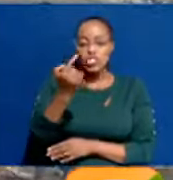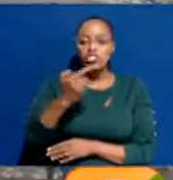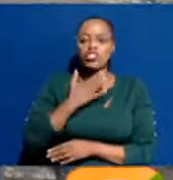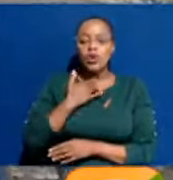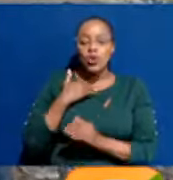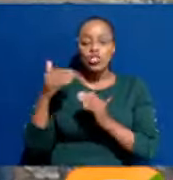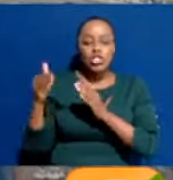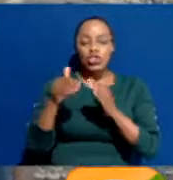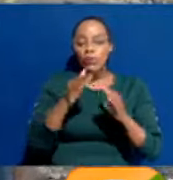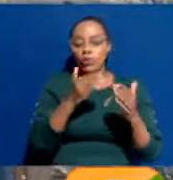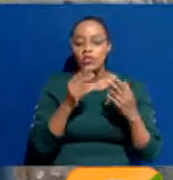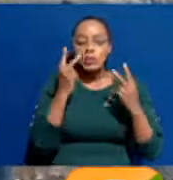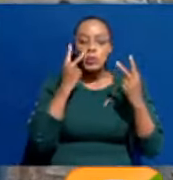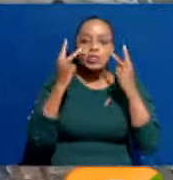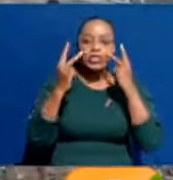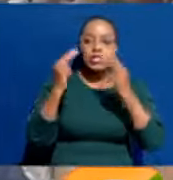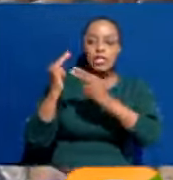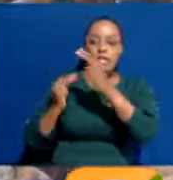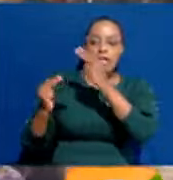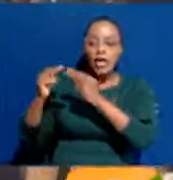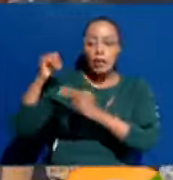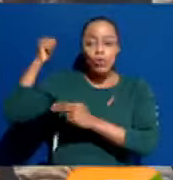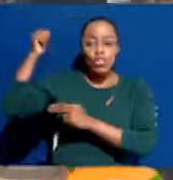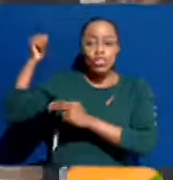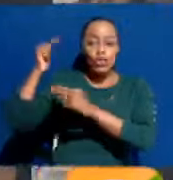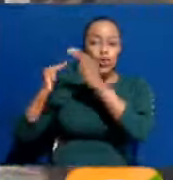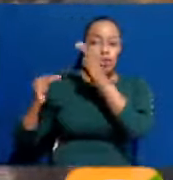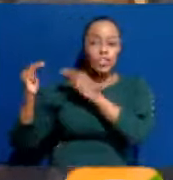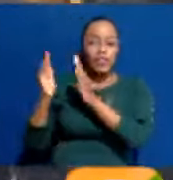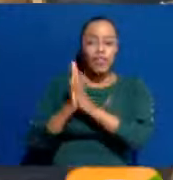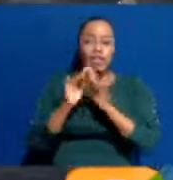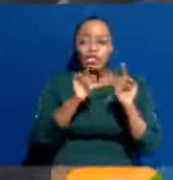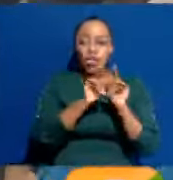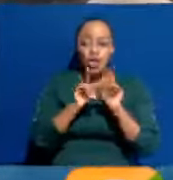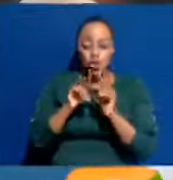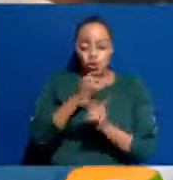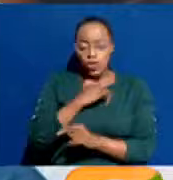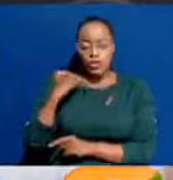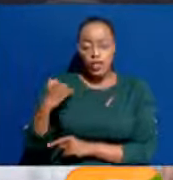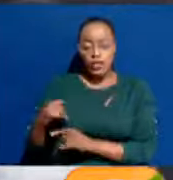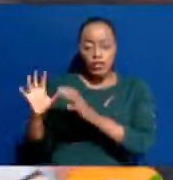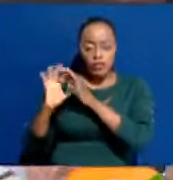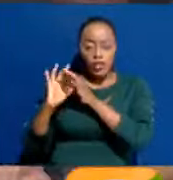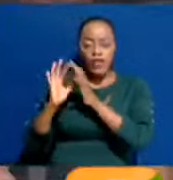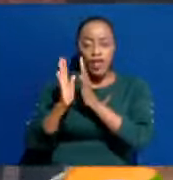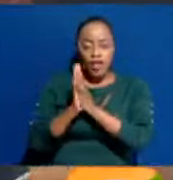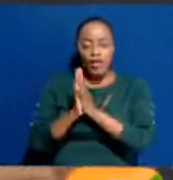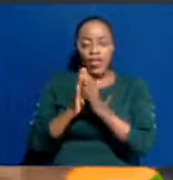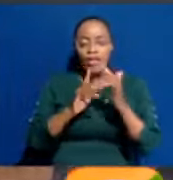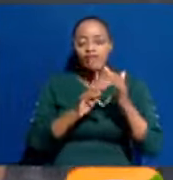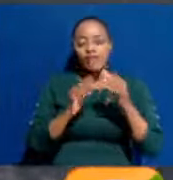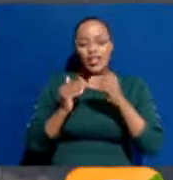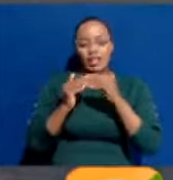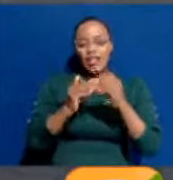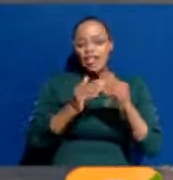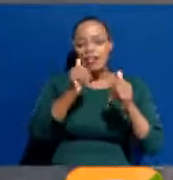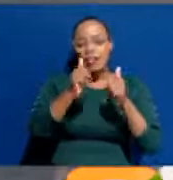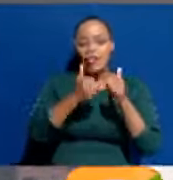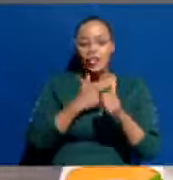akitaka nafasi ya kujionea historia ya kisiasa na matambiko ya Wachina na utawala uliokuwa hapa tangu